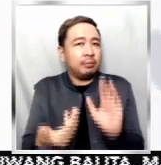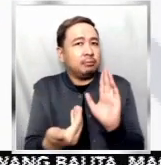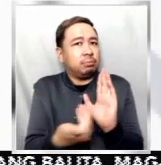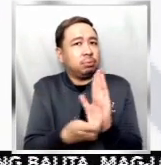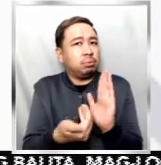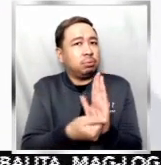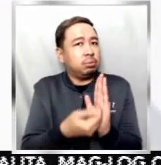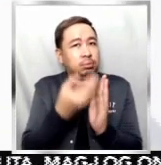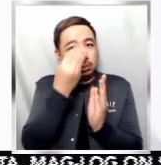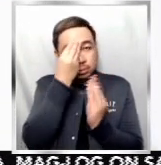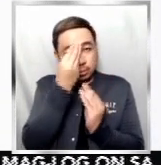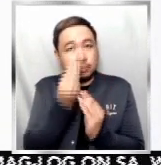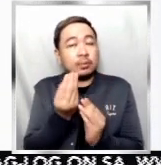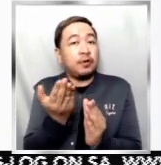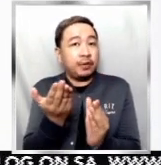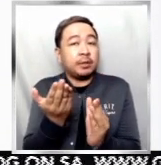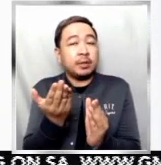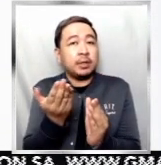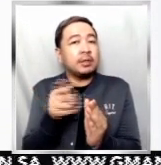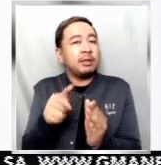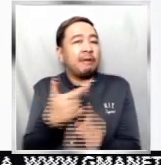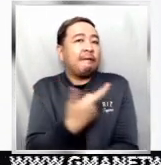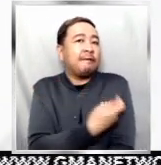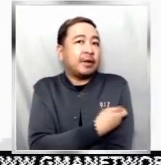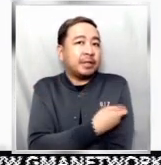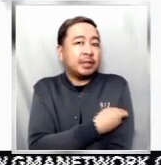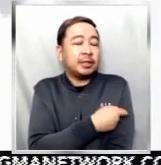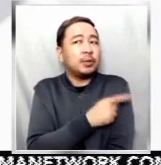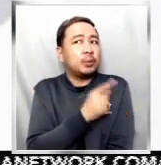that vaccines, no, are able to